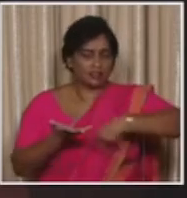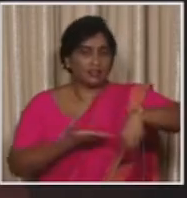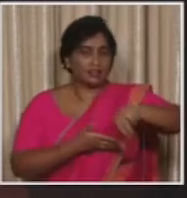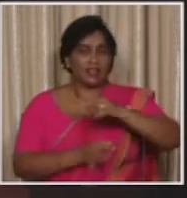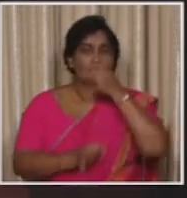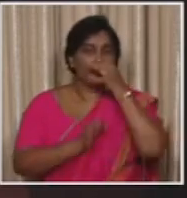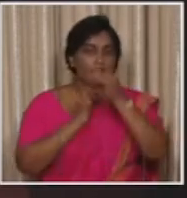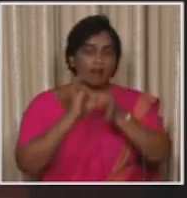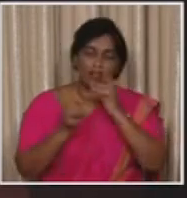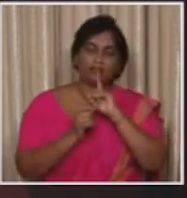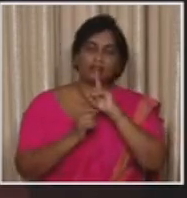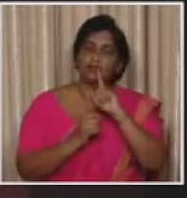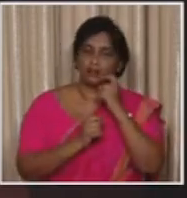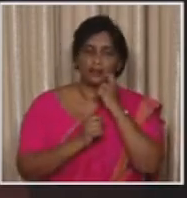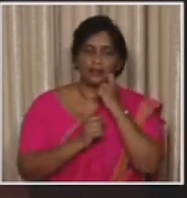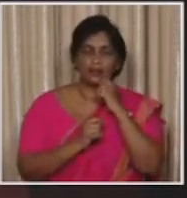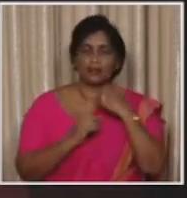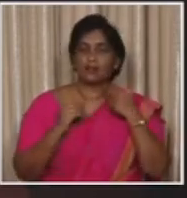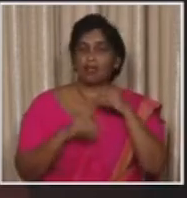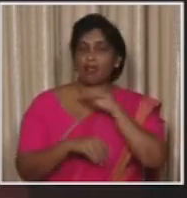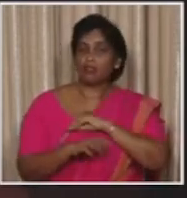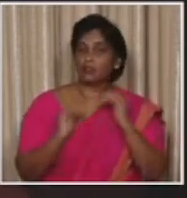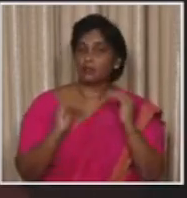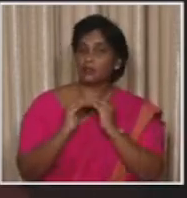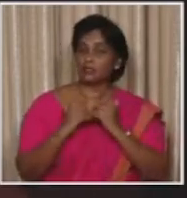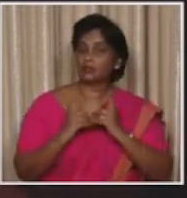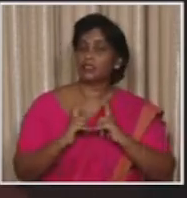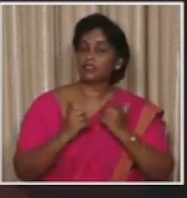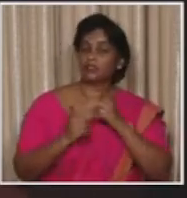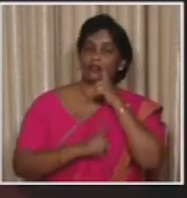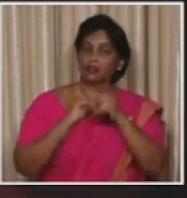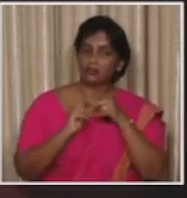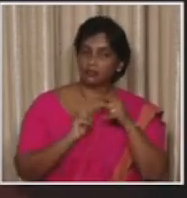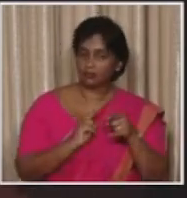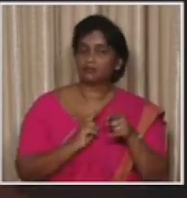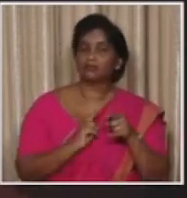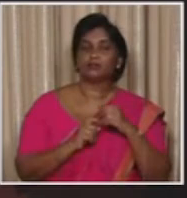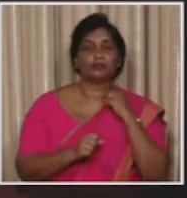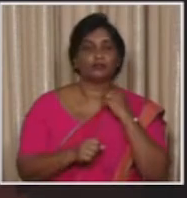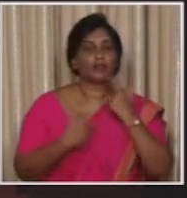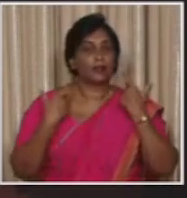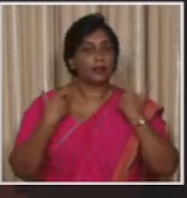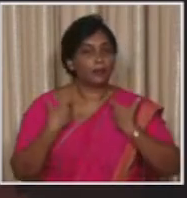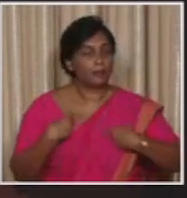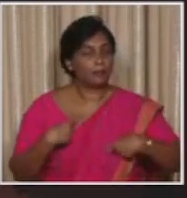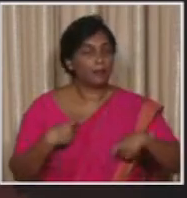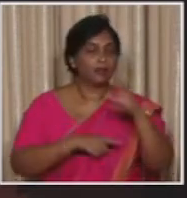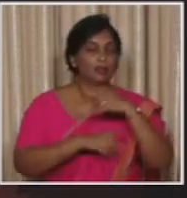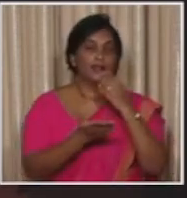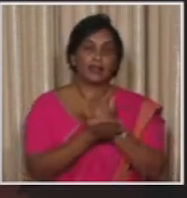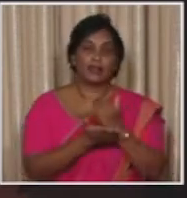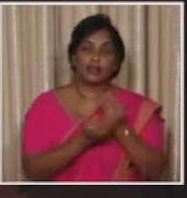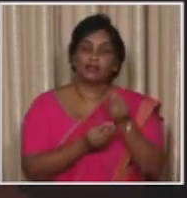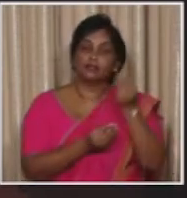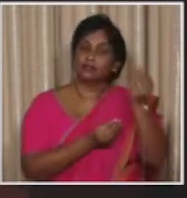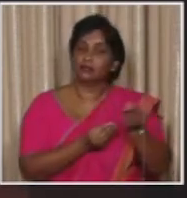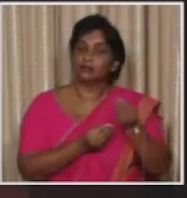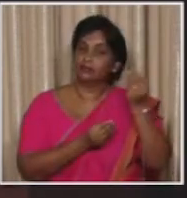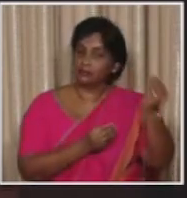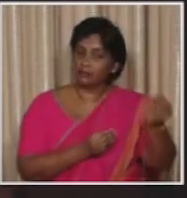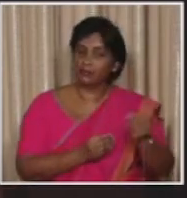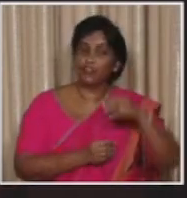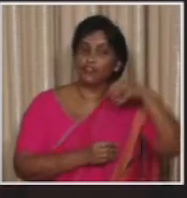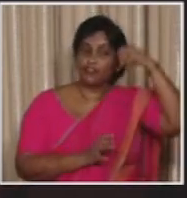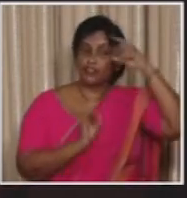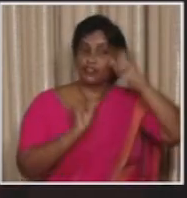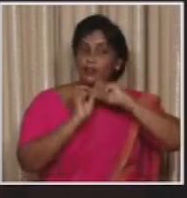කියව කියව, සමජීවික සංකල්පය කියව කියව, රාජපක්ෂලට කේක් කව කව, විදුලි